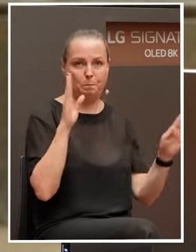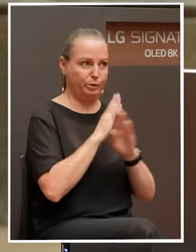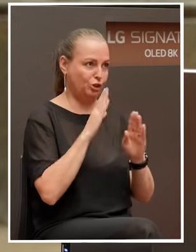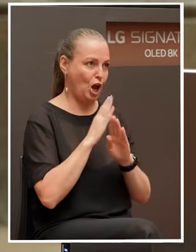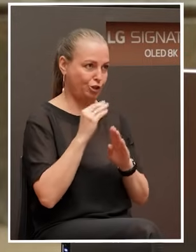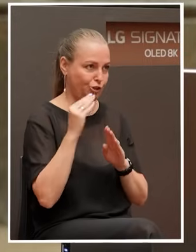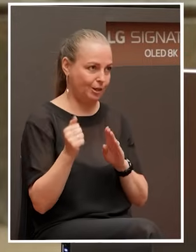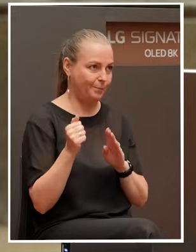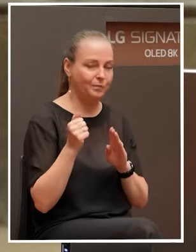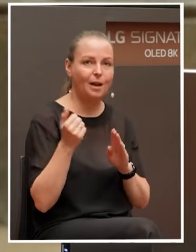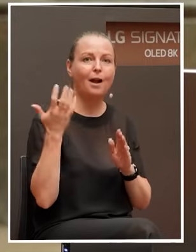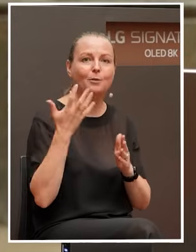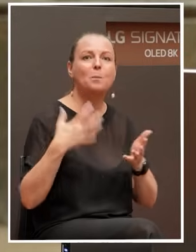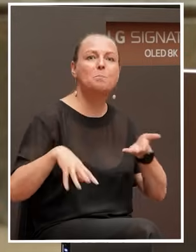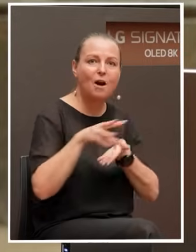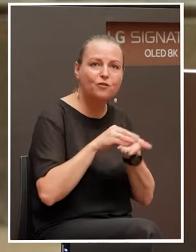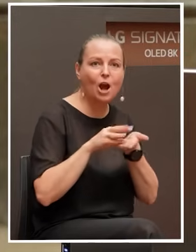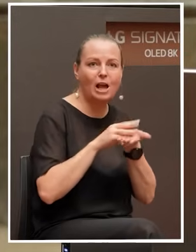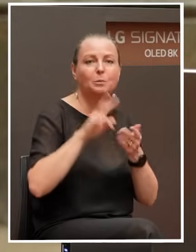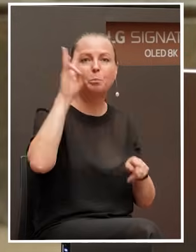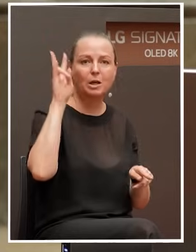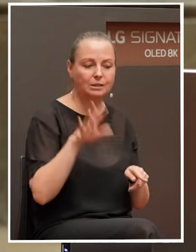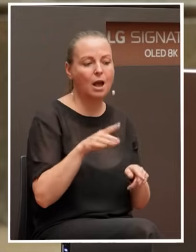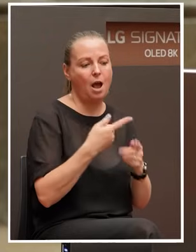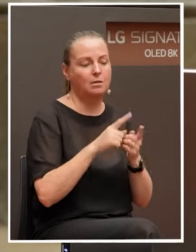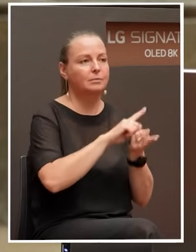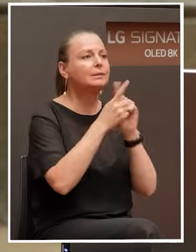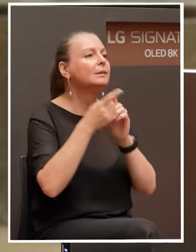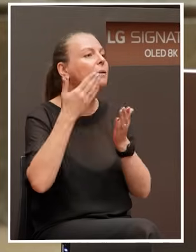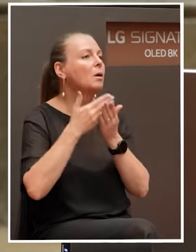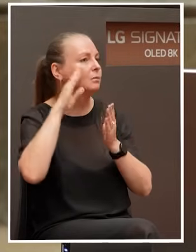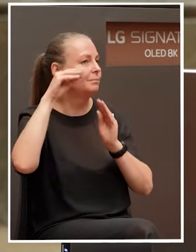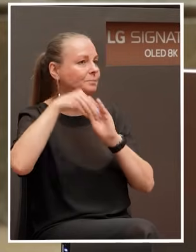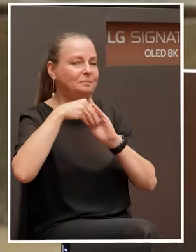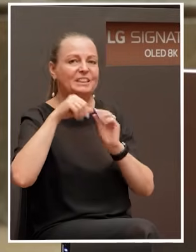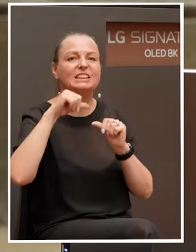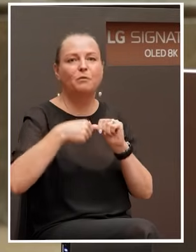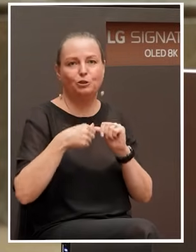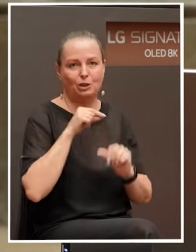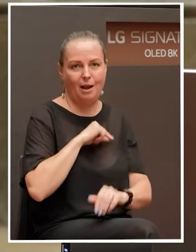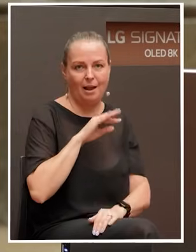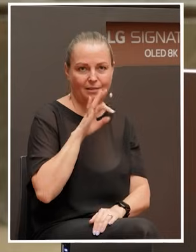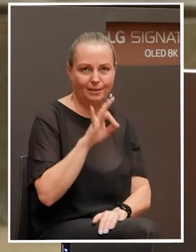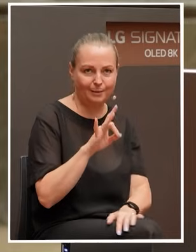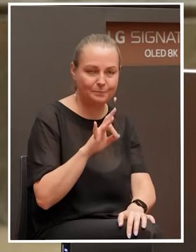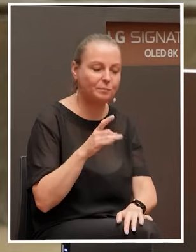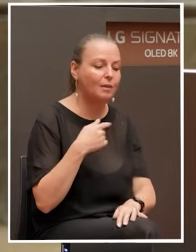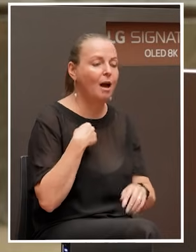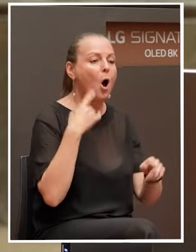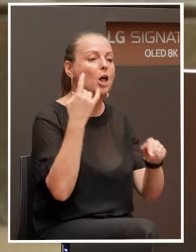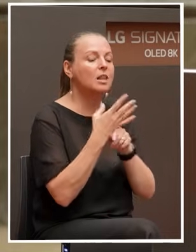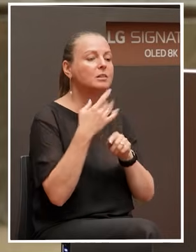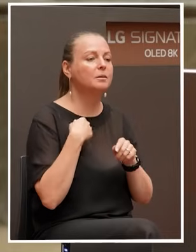которая повторяется постоянно, она приобретает символический характер. Вот я однажды был